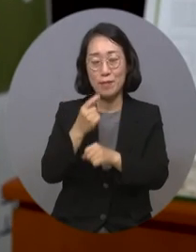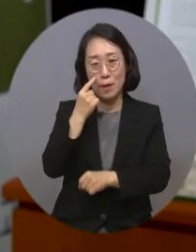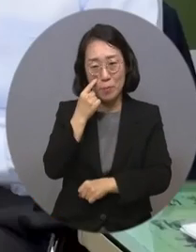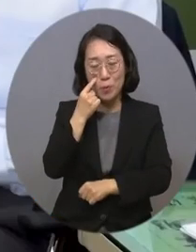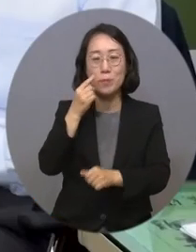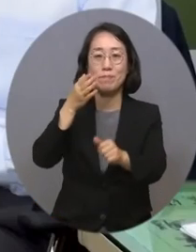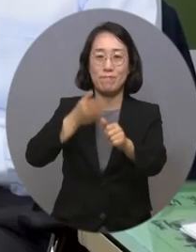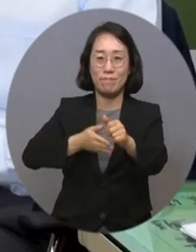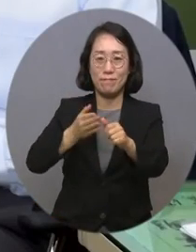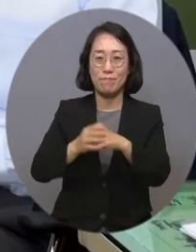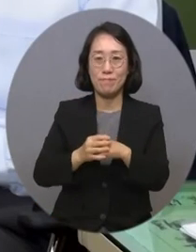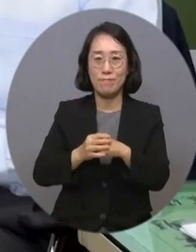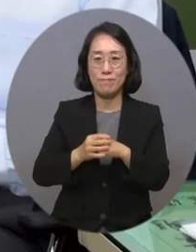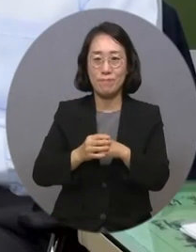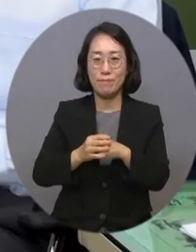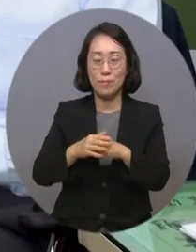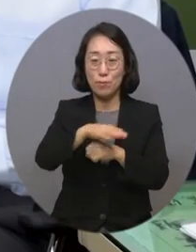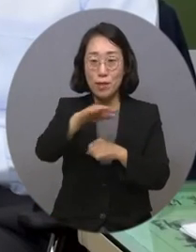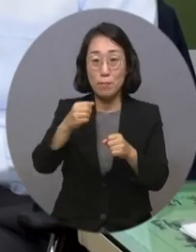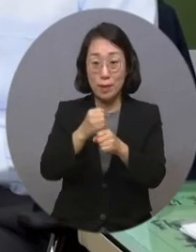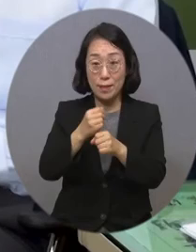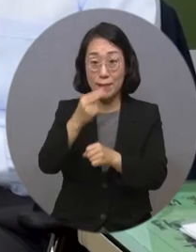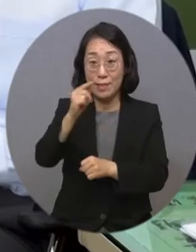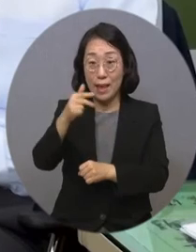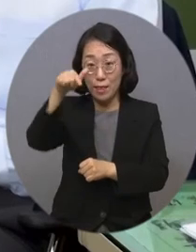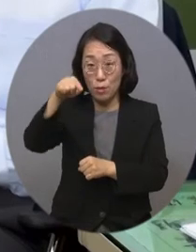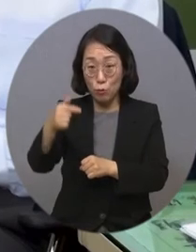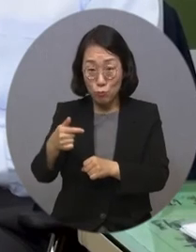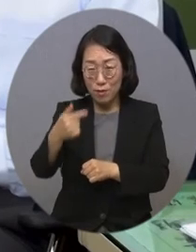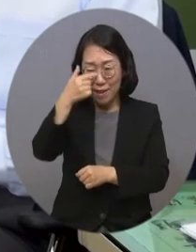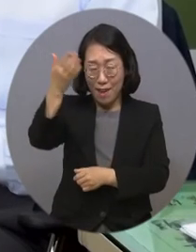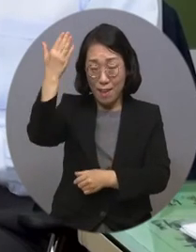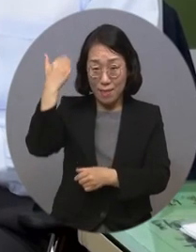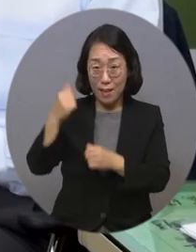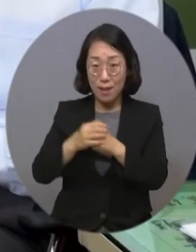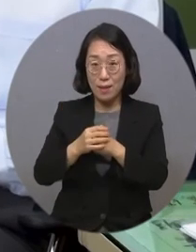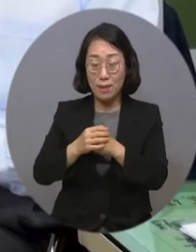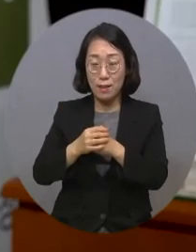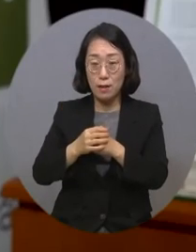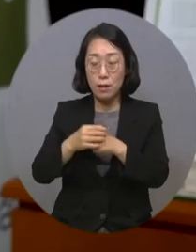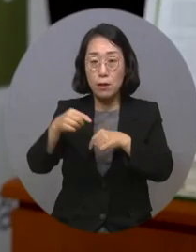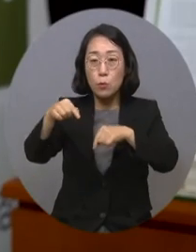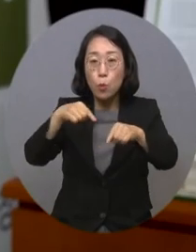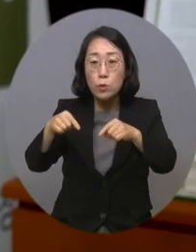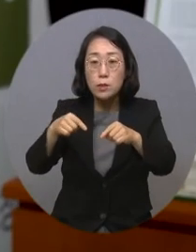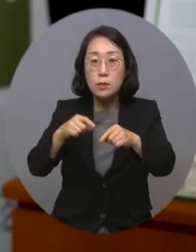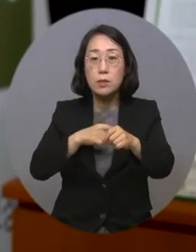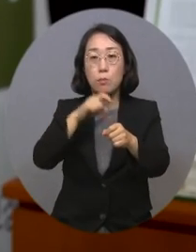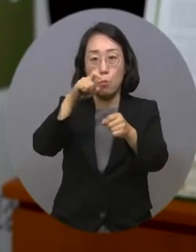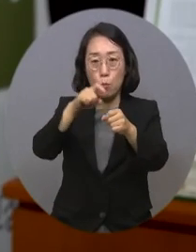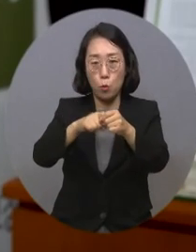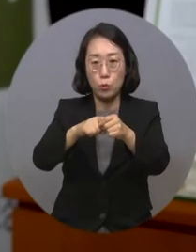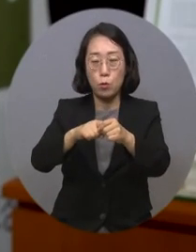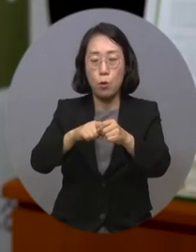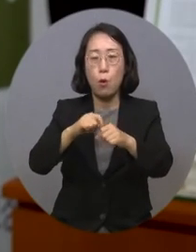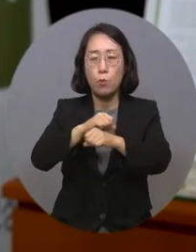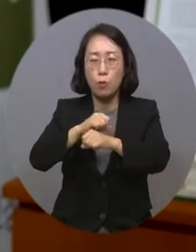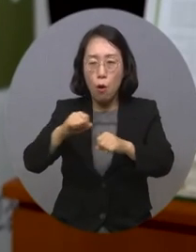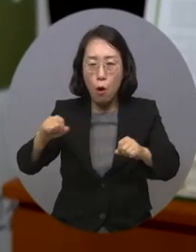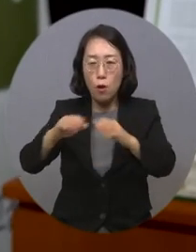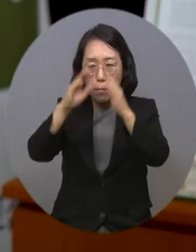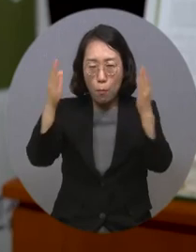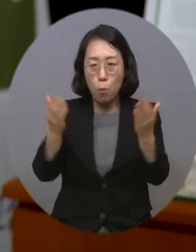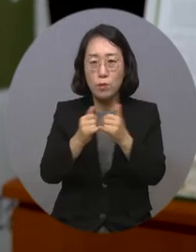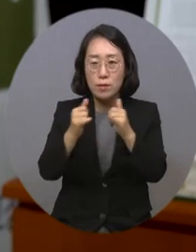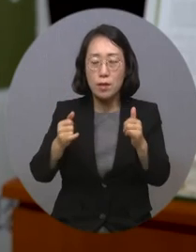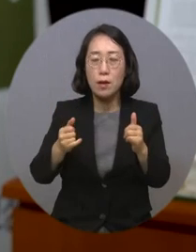가십시다. 우리나라를 만드신 국조 단군의 우리 국가 경영 이념이 홍익인간입니다. 널리 세상을 이롭게